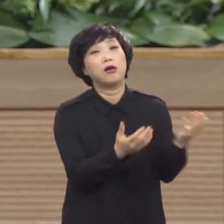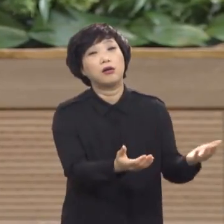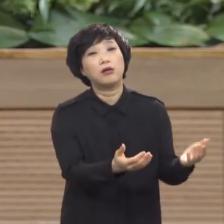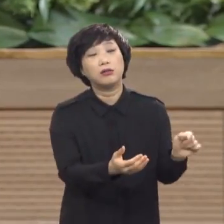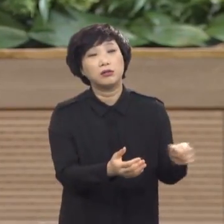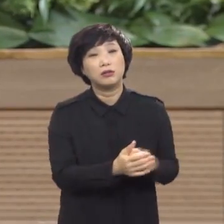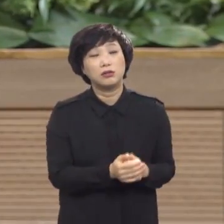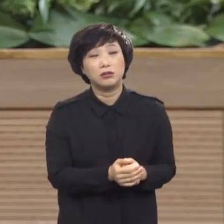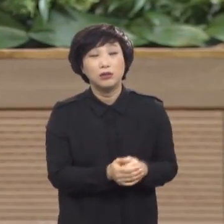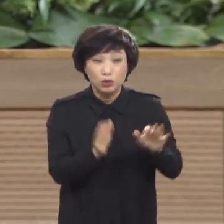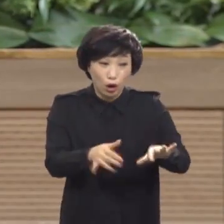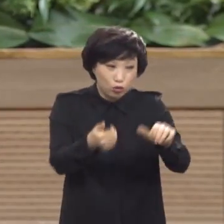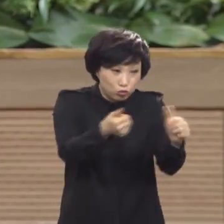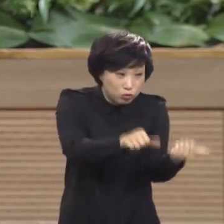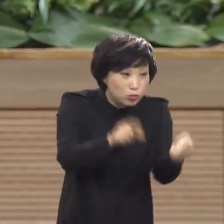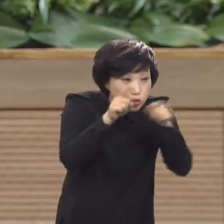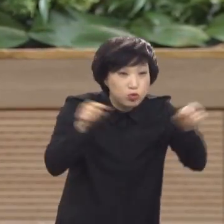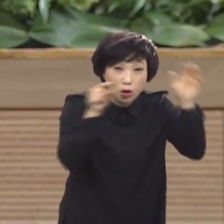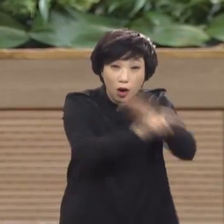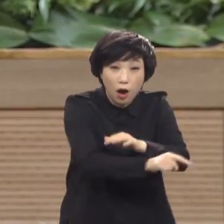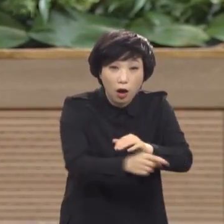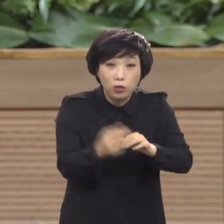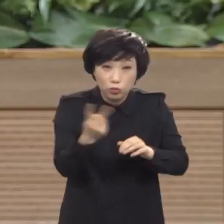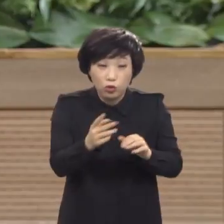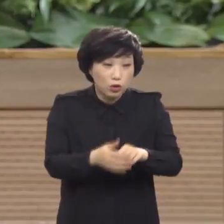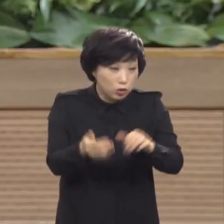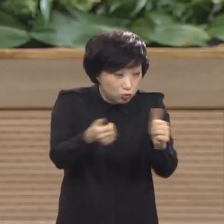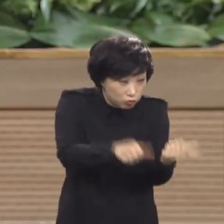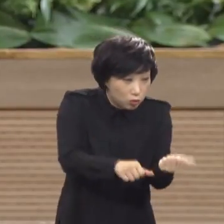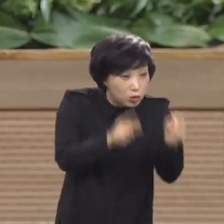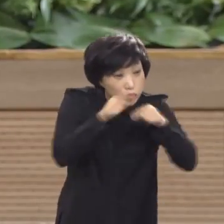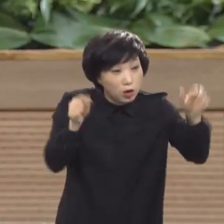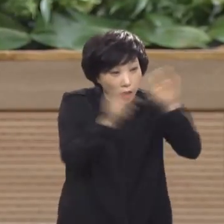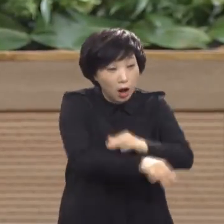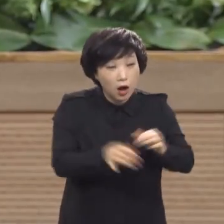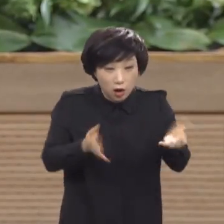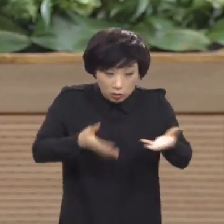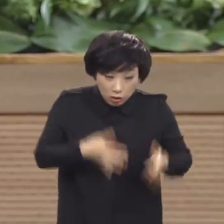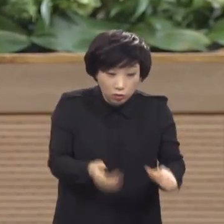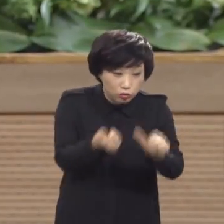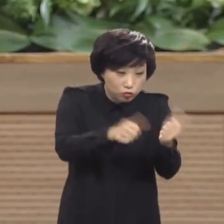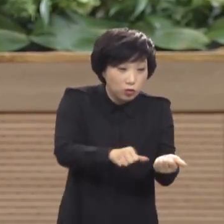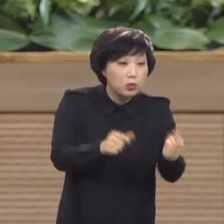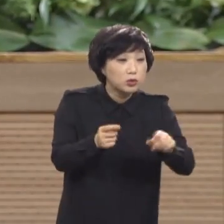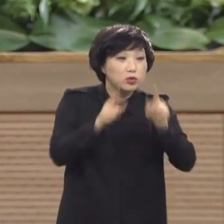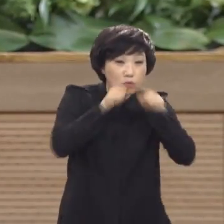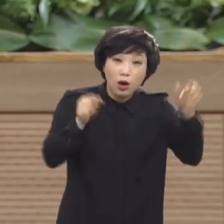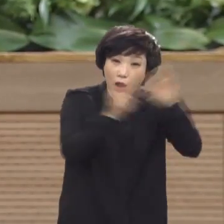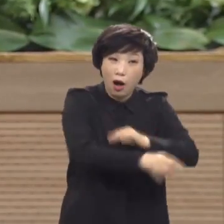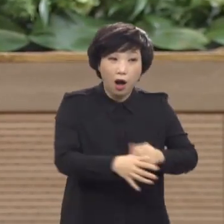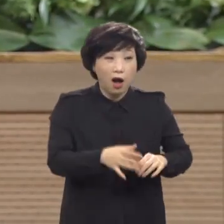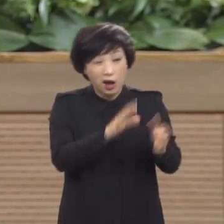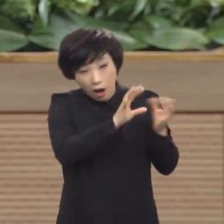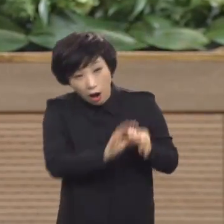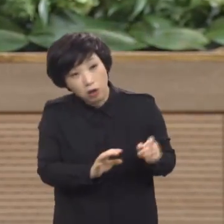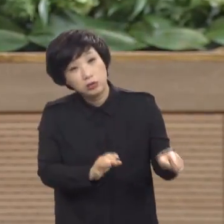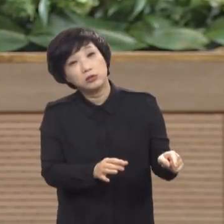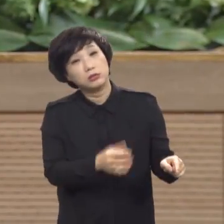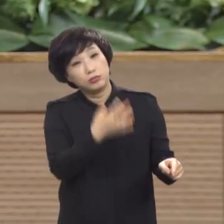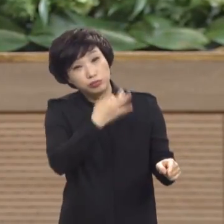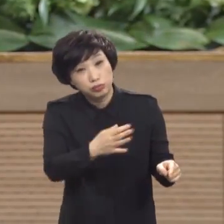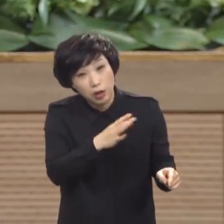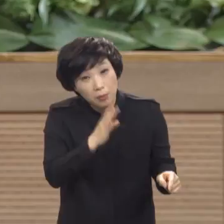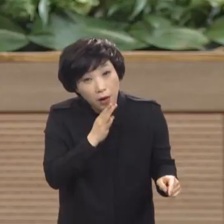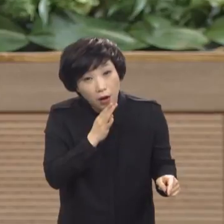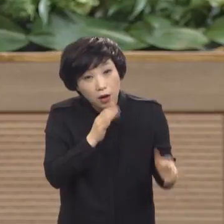그리고 죽음은 지옥, 죽음은 지옥. 얼마나 불행하냐, 얼마나 불행하냐. 근데